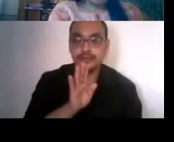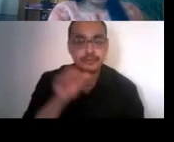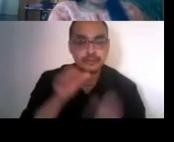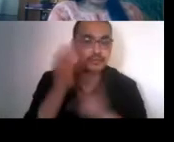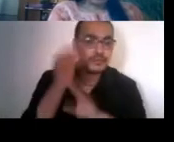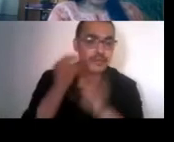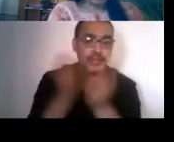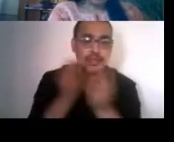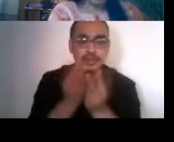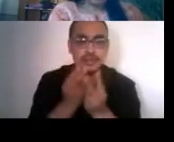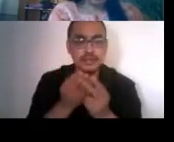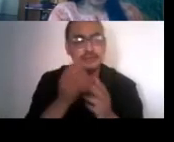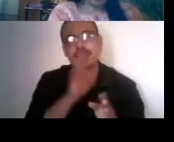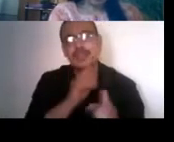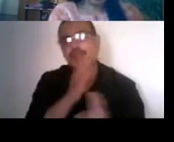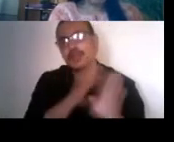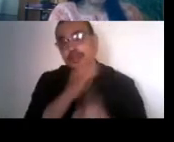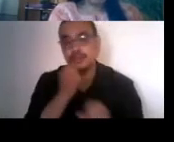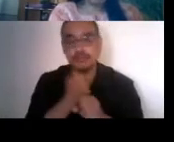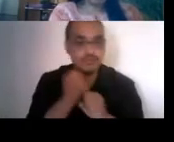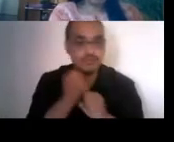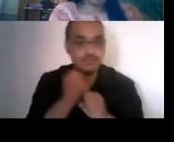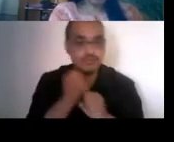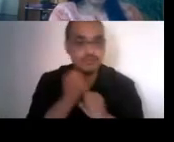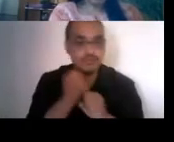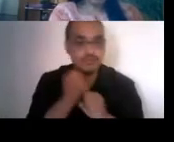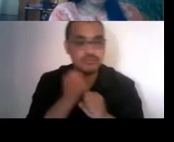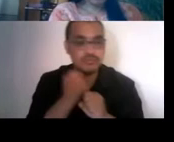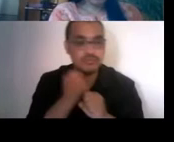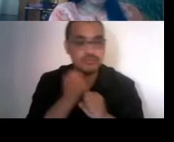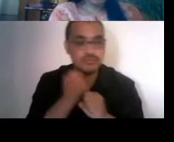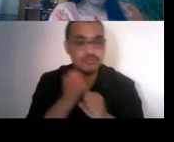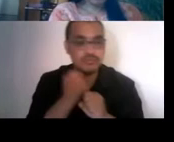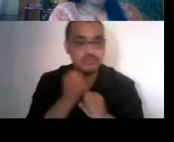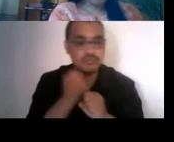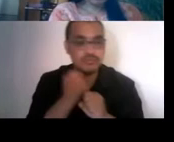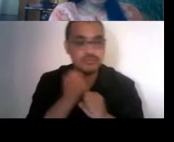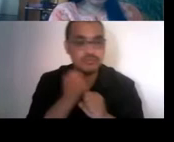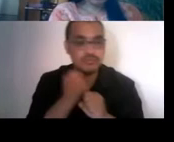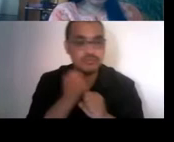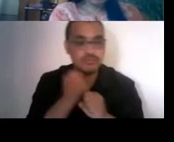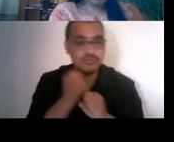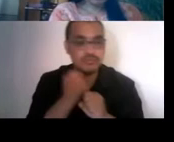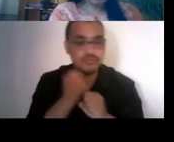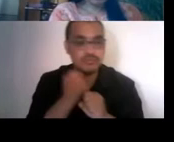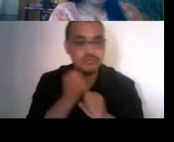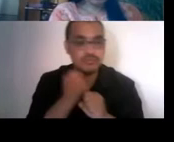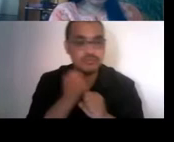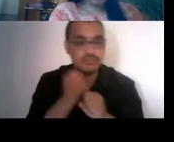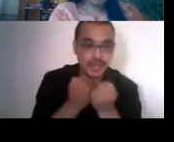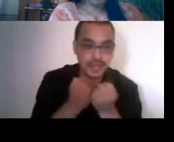वर्षसम्म गरिरहेको हाम्रो सेड्युल नै हेरफेर भइरहेको अवस्था छ त्यसै गरेर विद्यालय बन्द छन् नानीहरू सबै घरमा